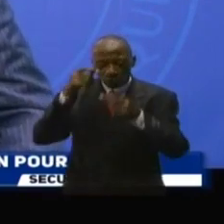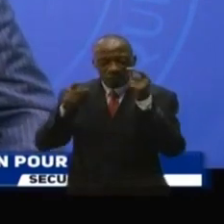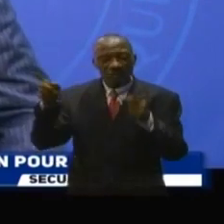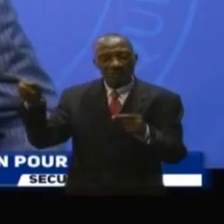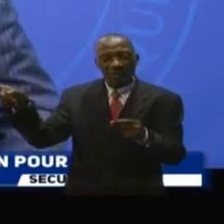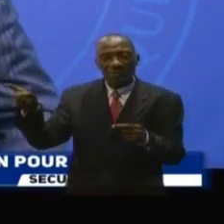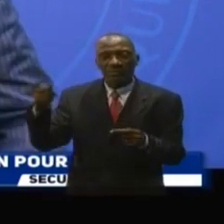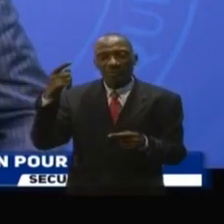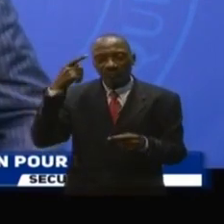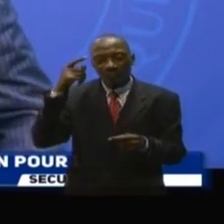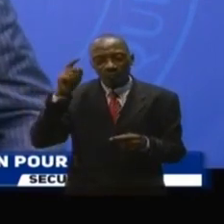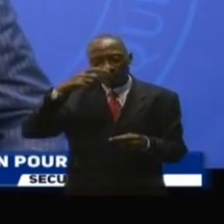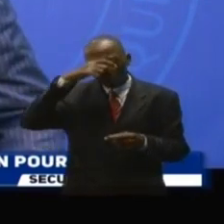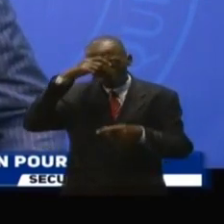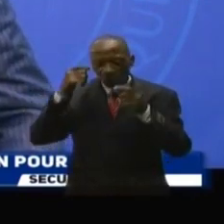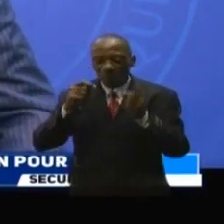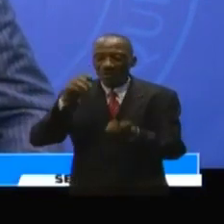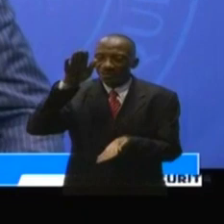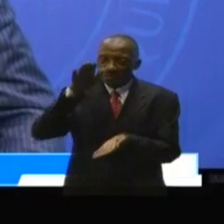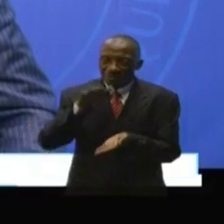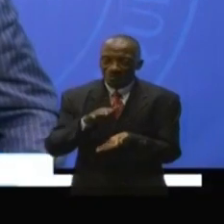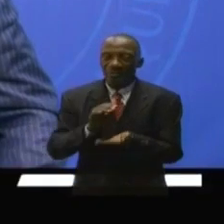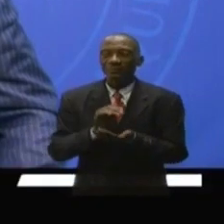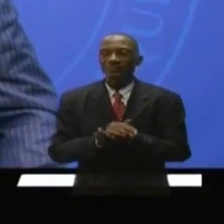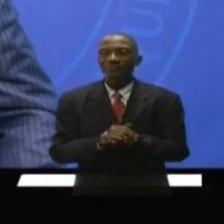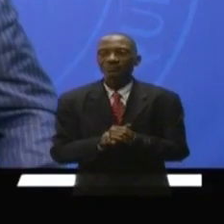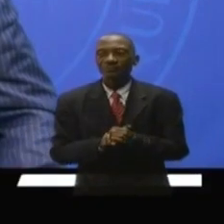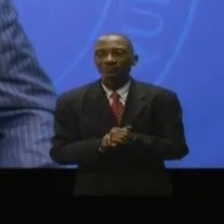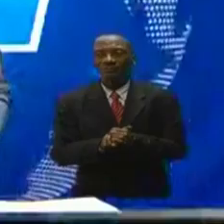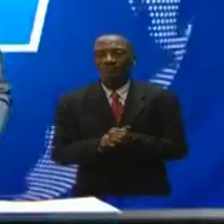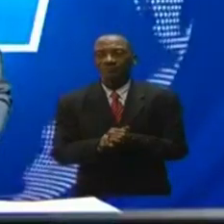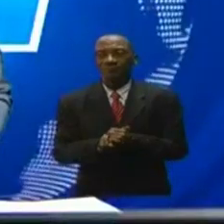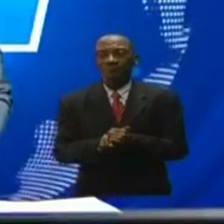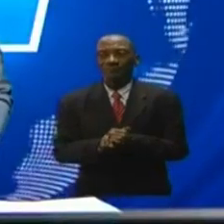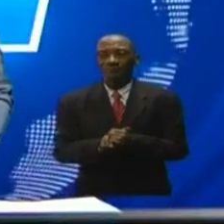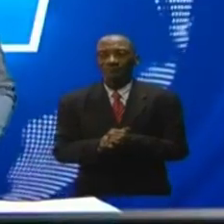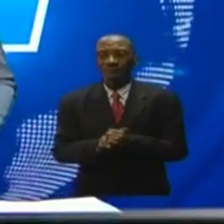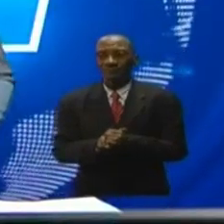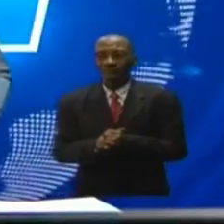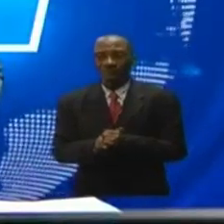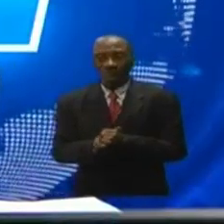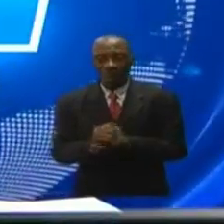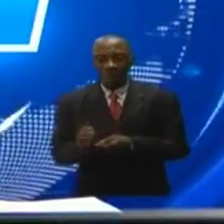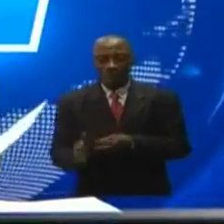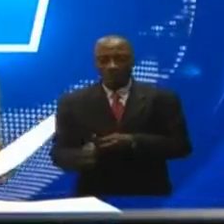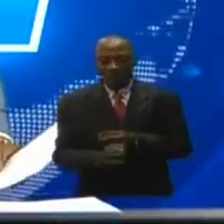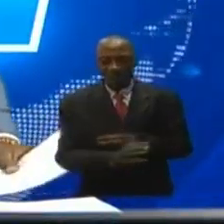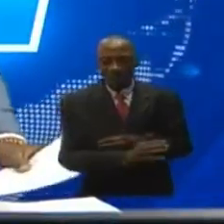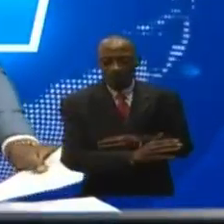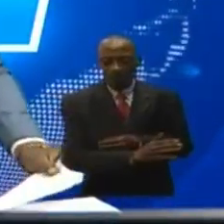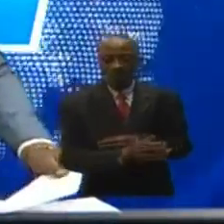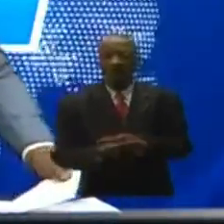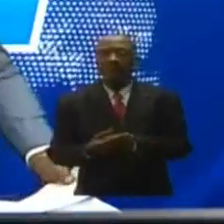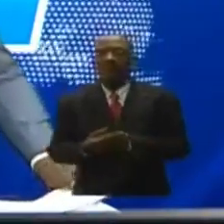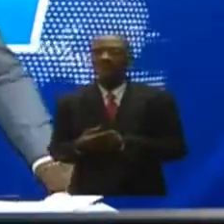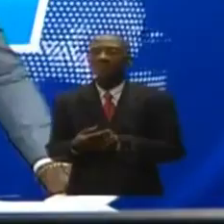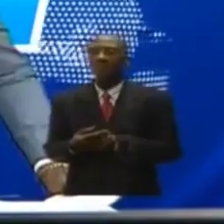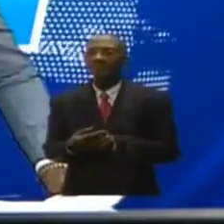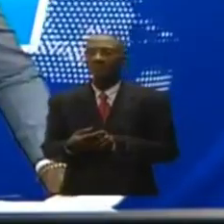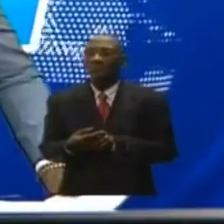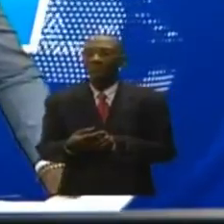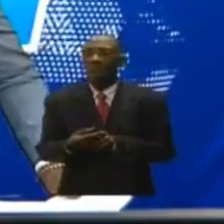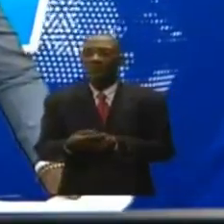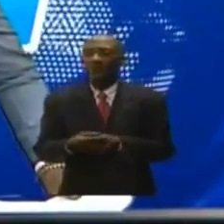d'être mises en œuvre. Parlons à présent du programme de